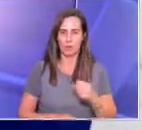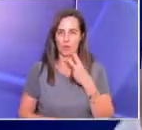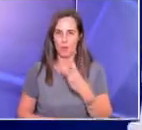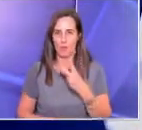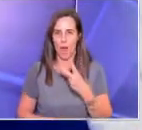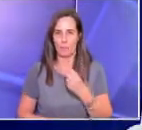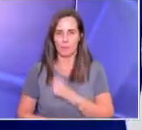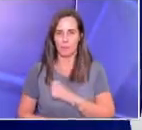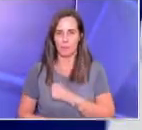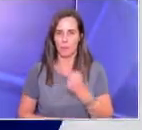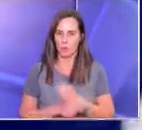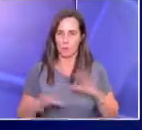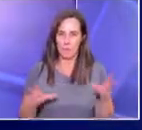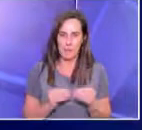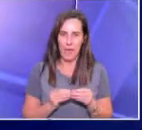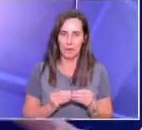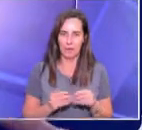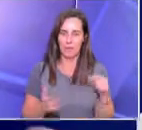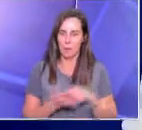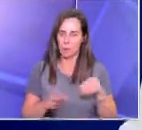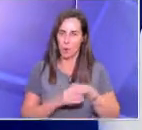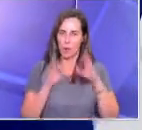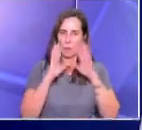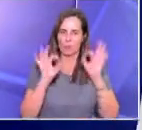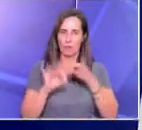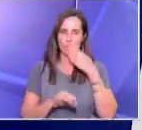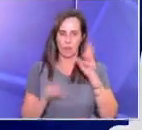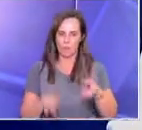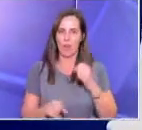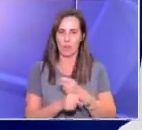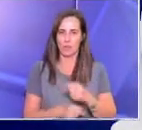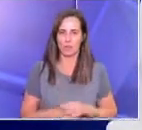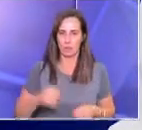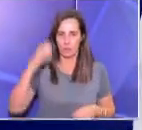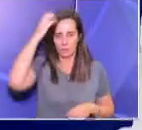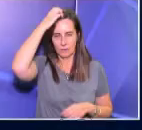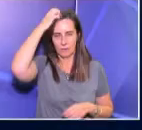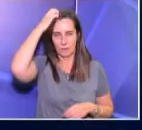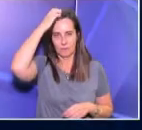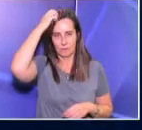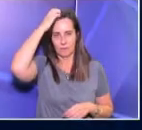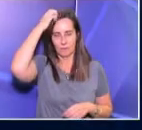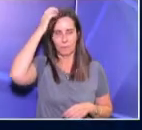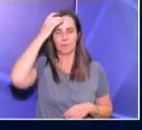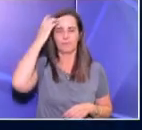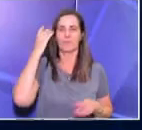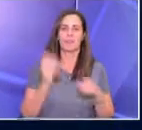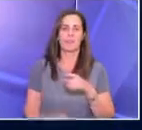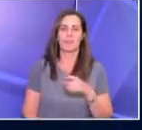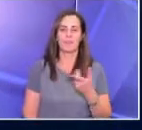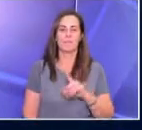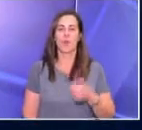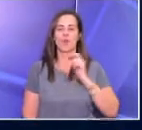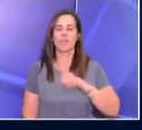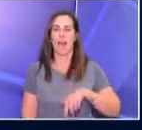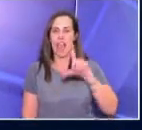2 דתיים, ואנחנו עובדים ביחד מאותה אמונה למען ירושלים. זה אפשרי, חברים. תגיד איך אני מסתובב לאמור. לא, זה אפשרי. משה ליאון זה ראש